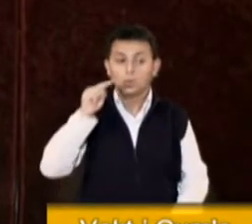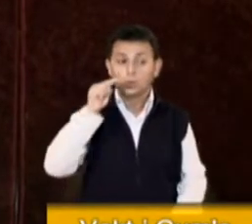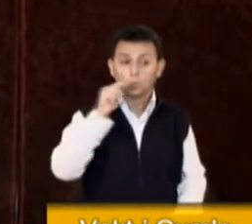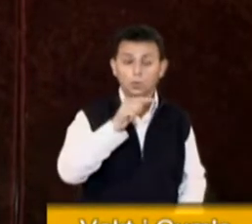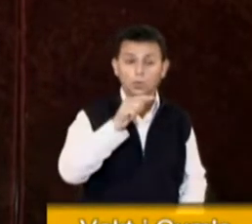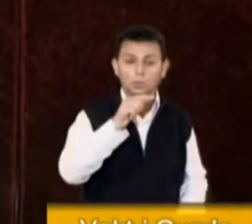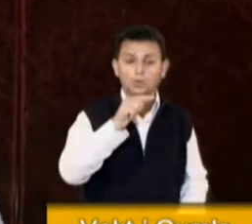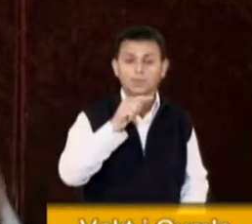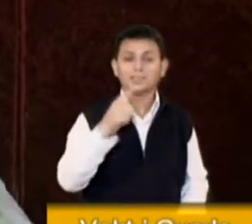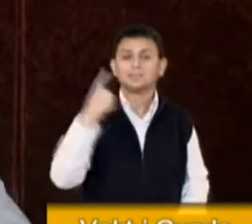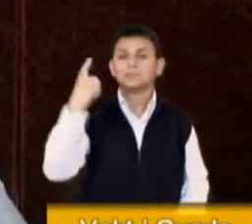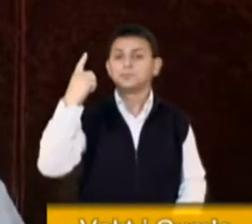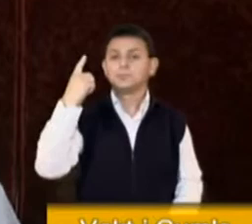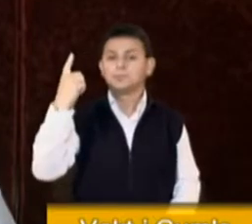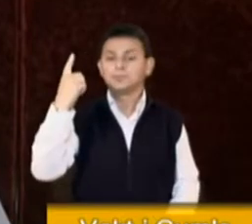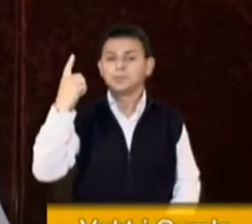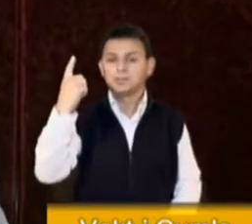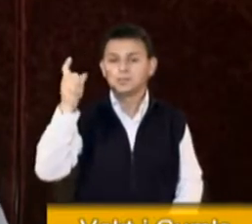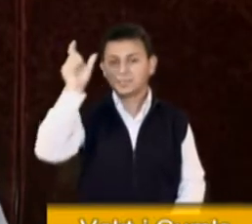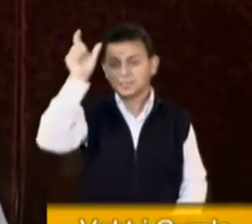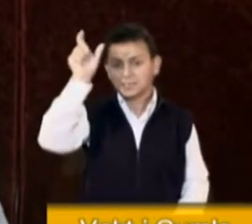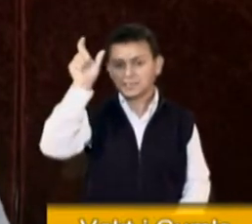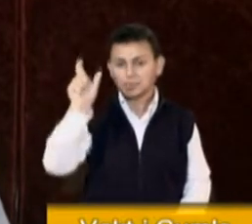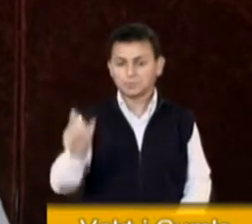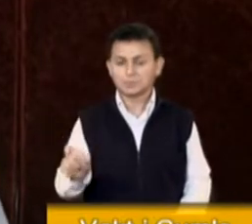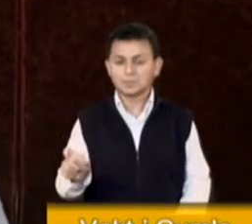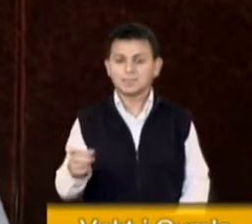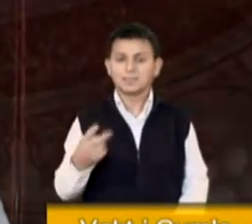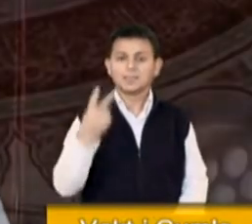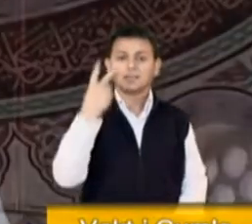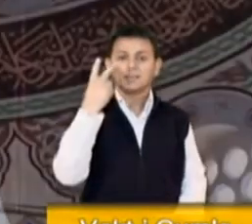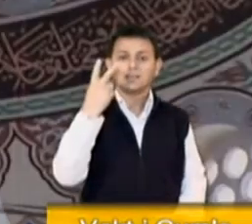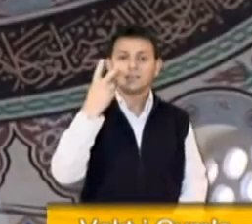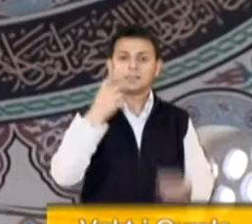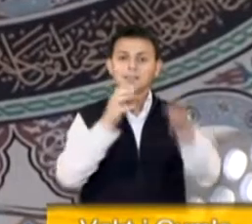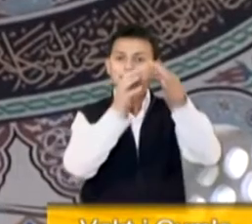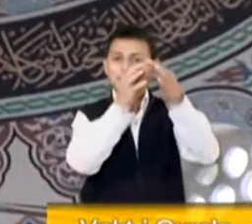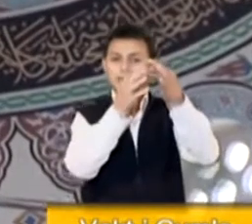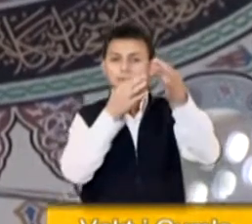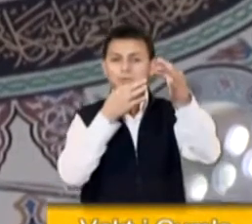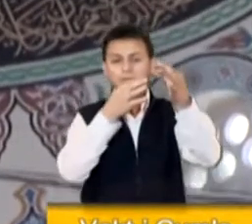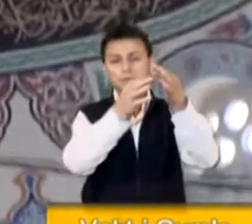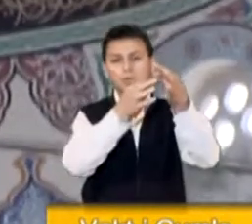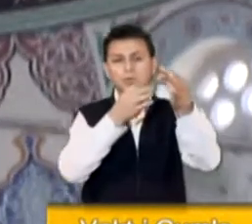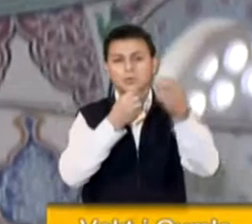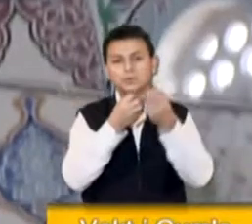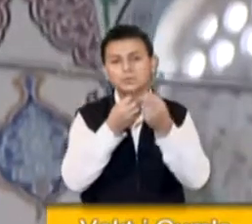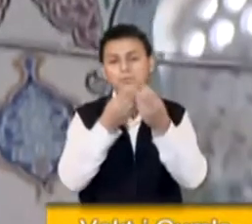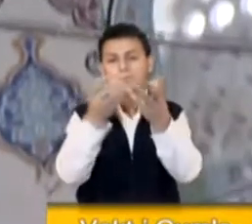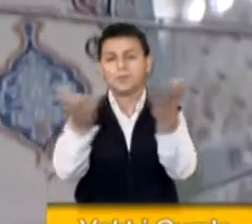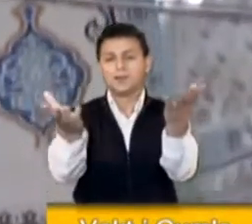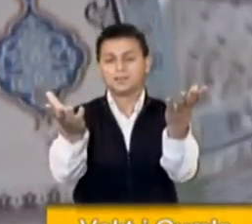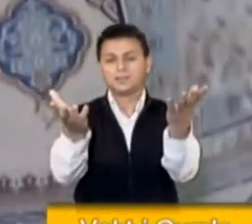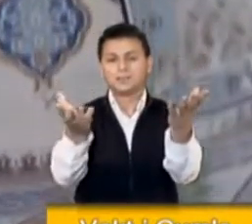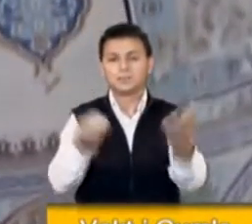Onlardan birisine üzüm bağı, iki tane üzüm bağı vermiştik. Ve